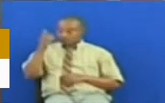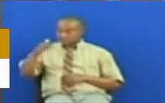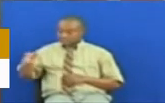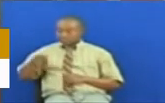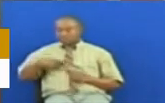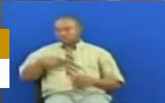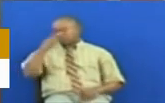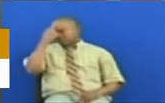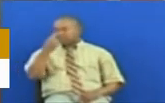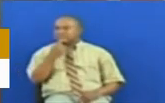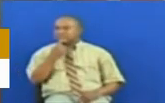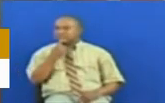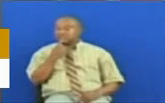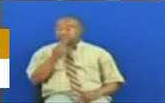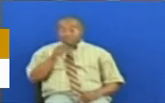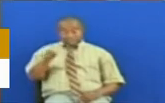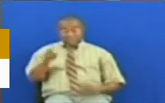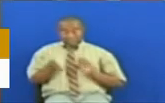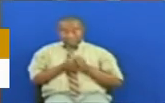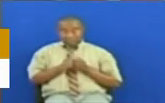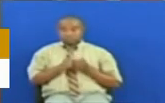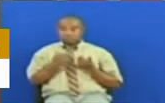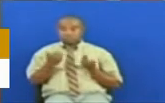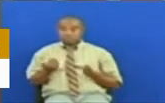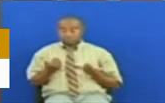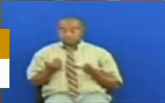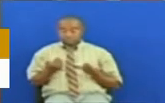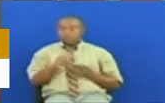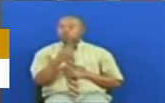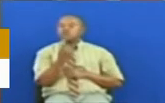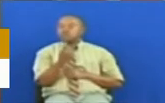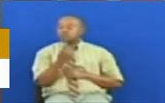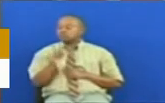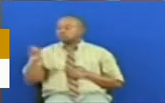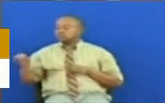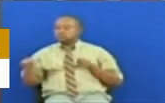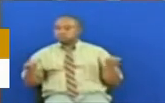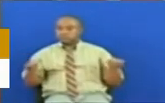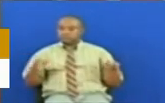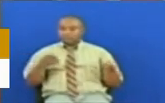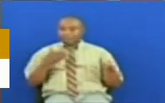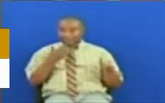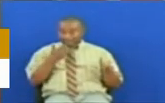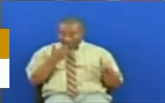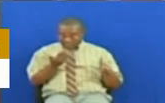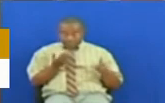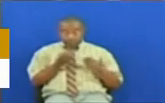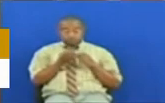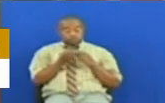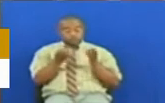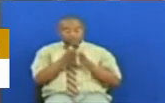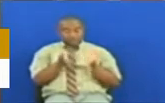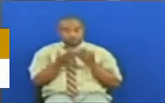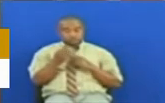najiuliza, kwa kuwa hili jambo ni la pamoja kwenye ku export, kwa nini isiwepo pia na hiyo nafasi ya kuweza